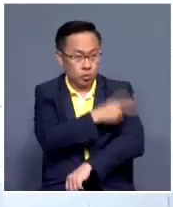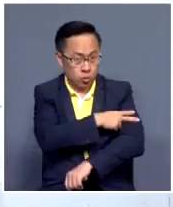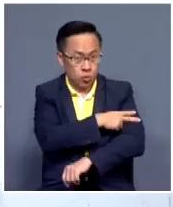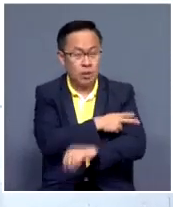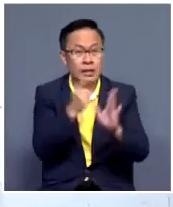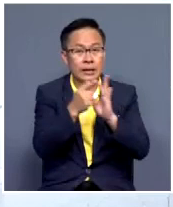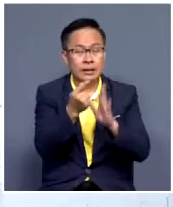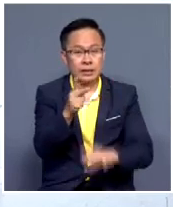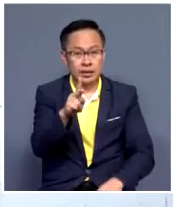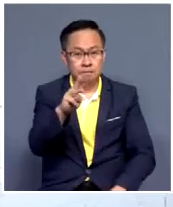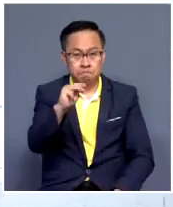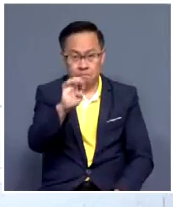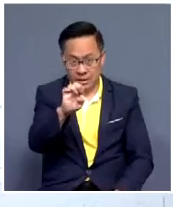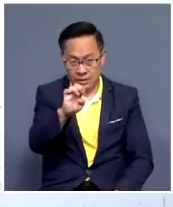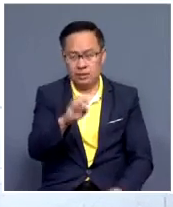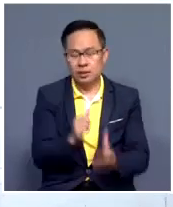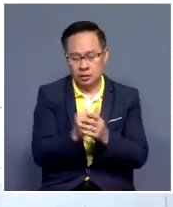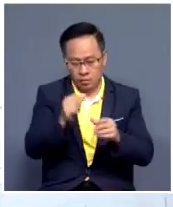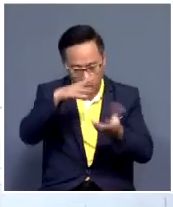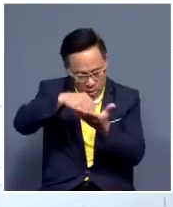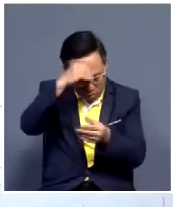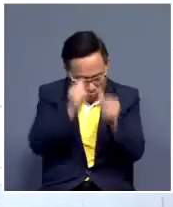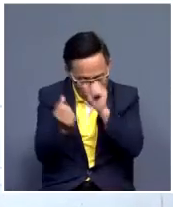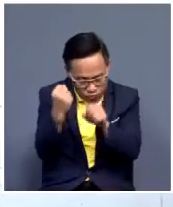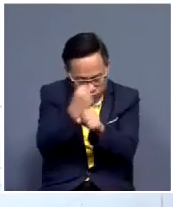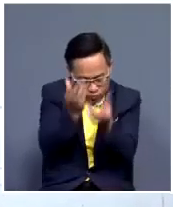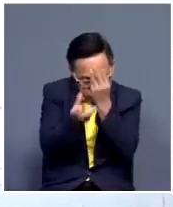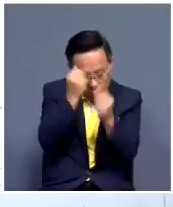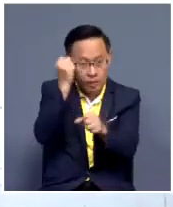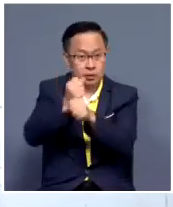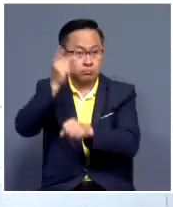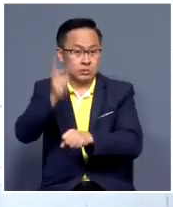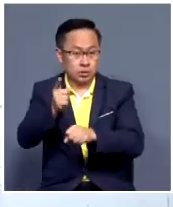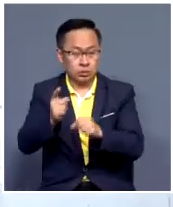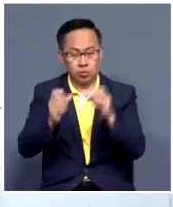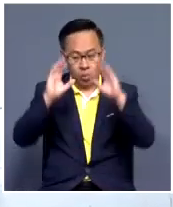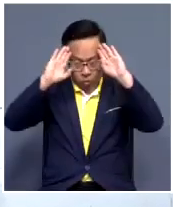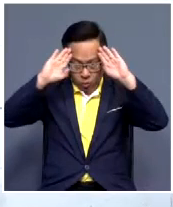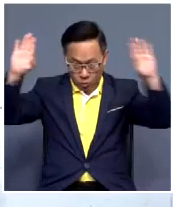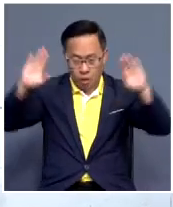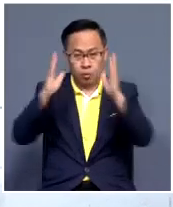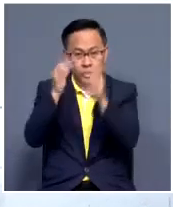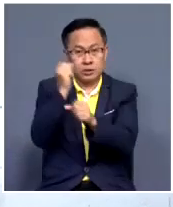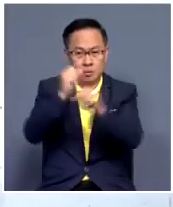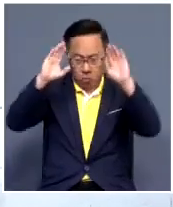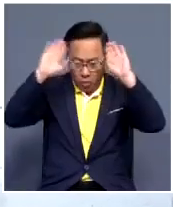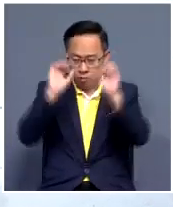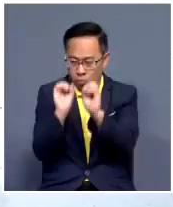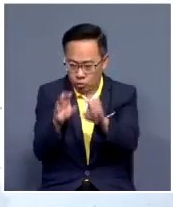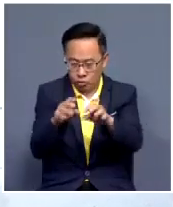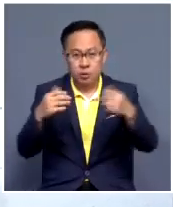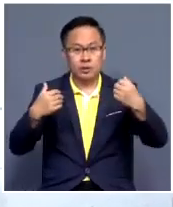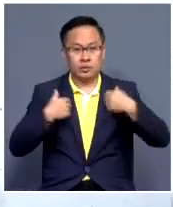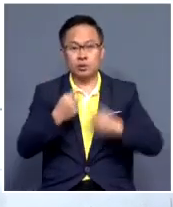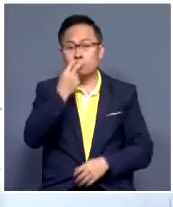คนิคได้เข้ามาสร้างประสบการณ์จริงนะคะจากผู้ที่มีความรู้ความสามารถคอยสอนเขาเพื่อต่อยอดประสบการณ์นั่นเองค่ะซึ่งรายละเอียด